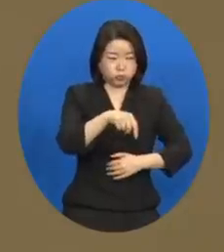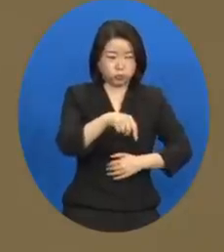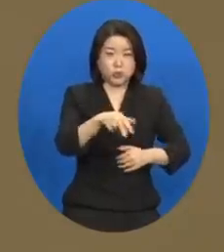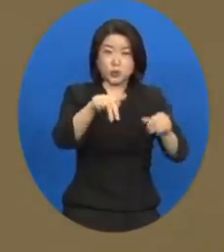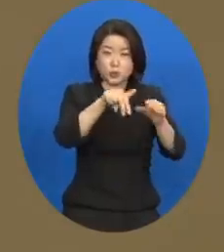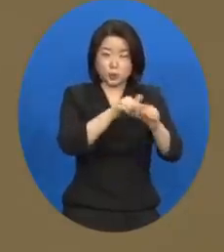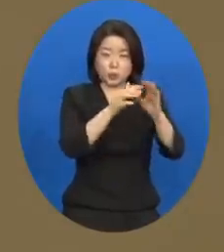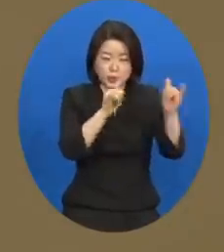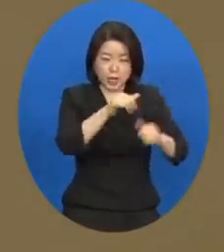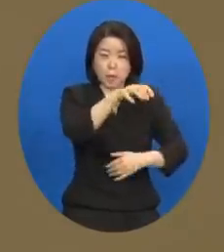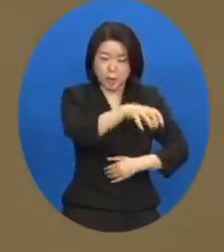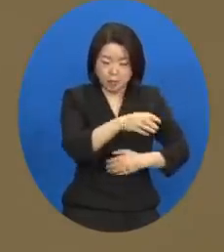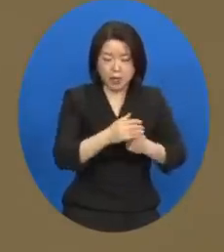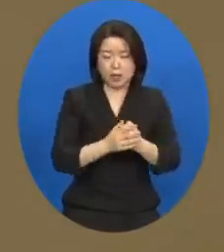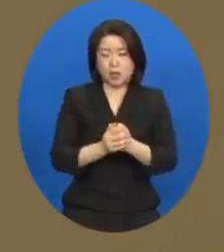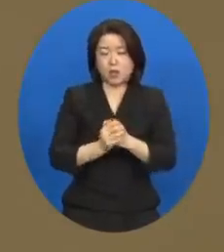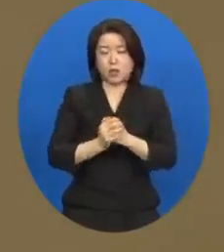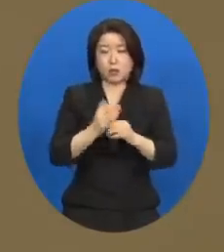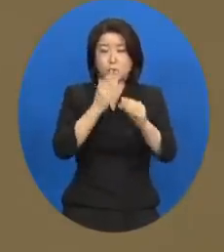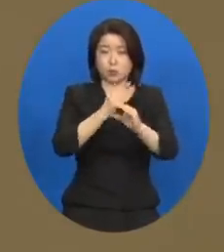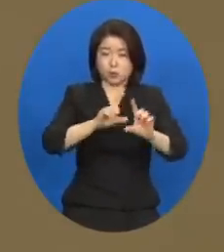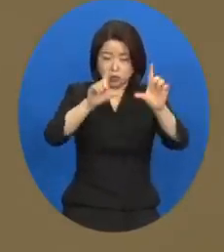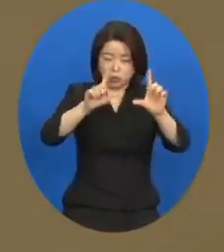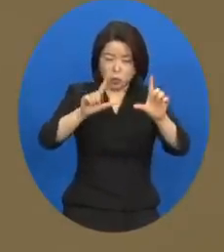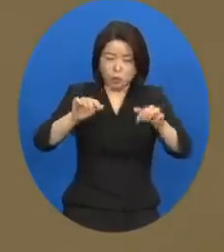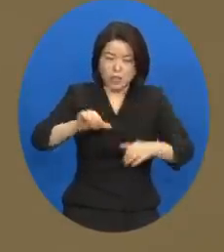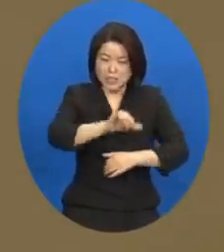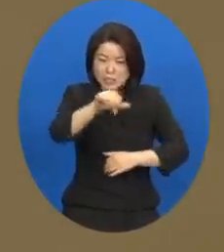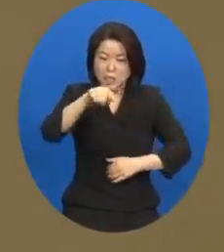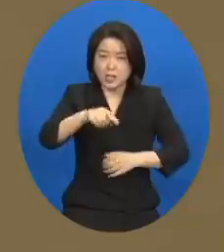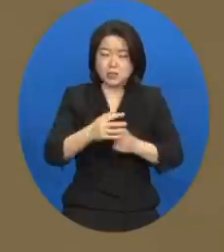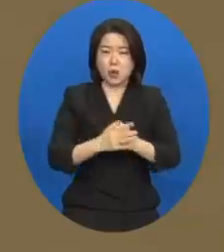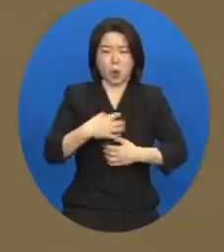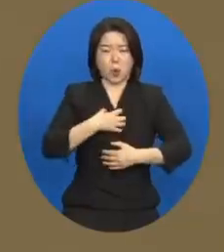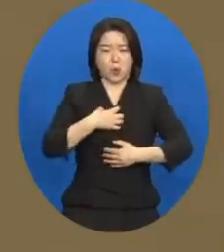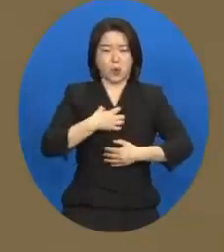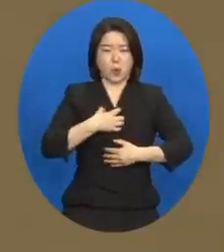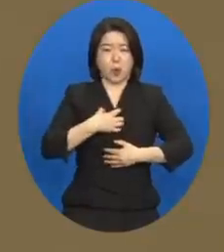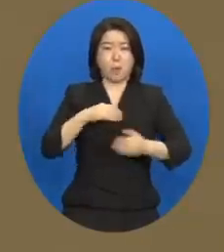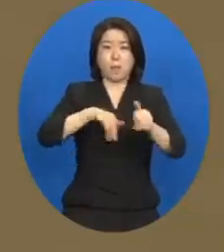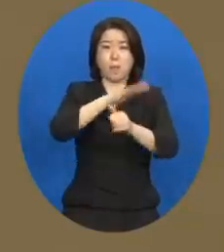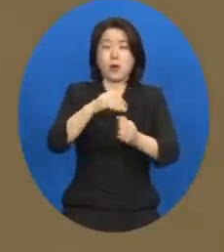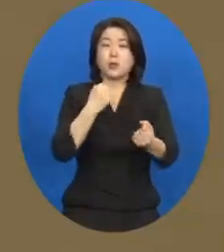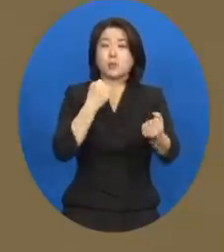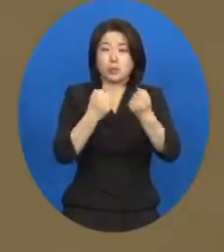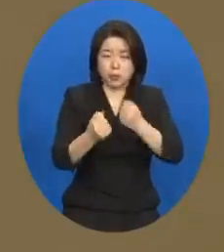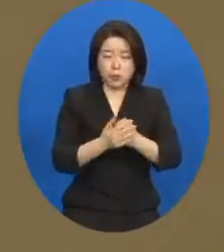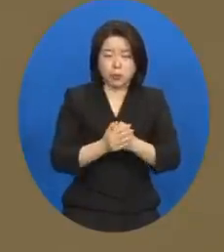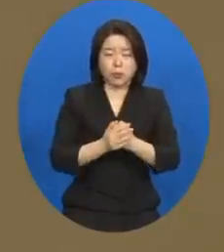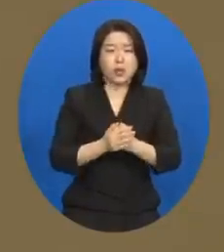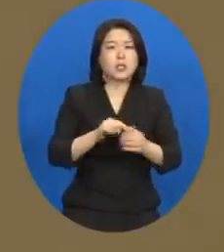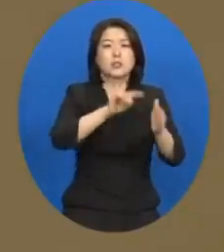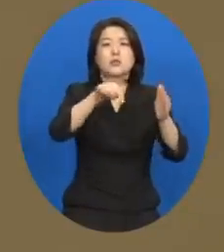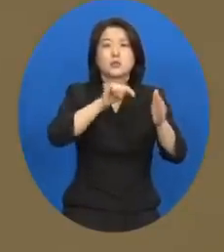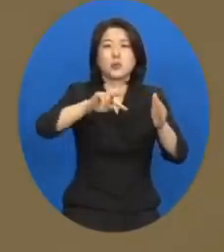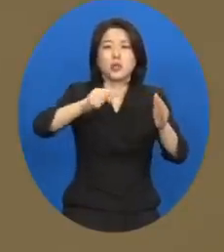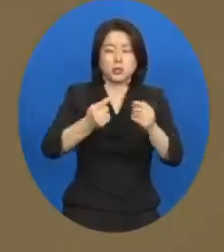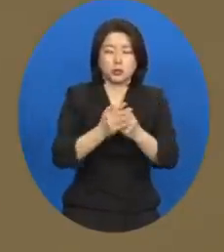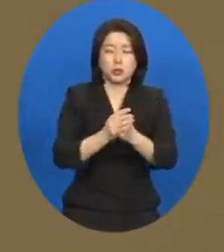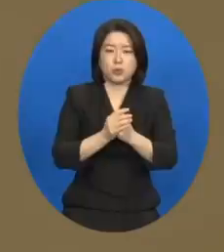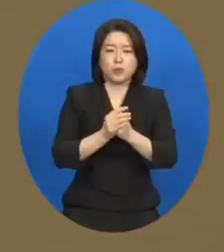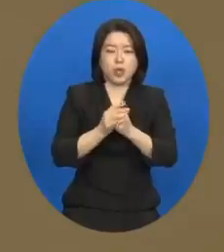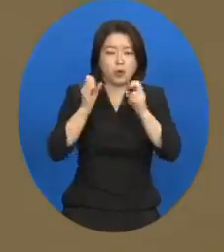앞에 중동의 그 위험한 그런 형편 속에서도 그들은